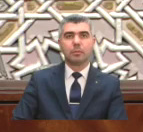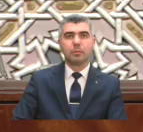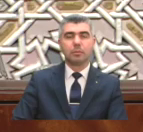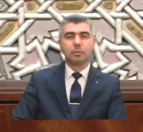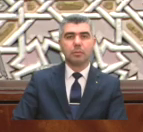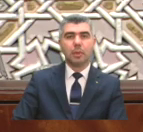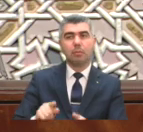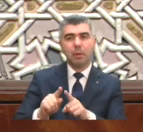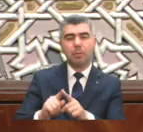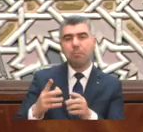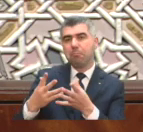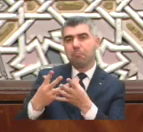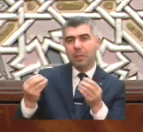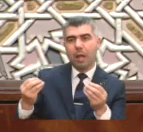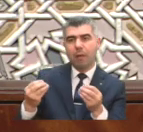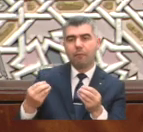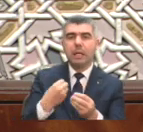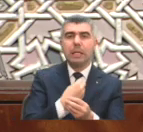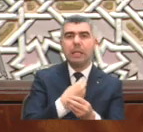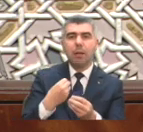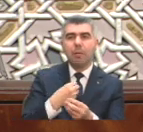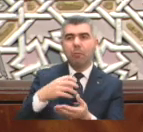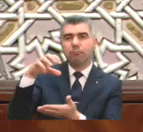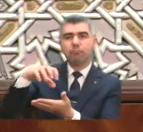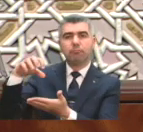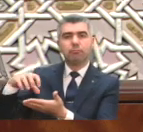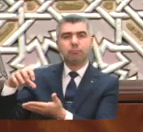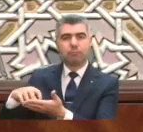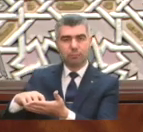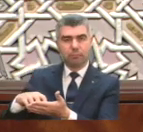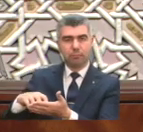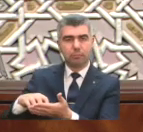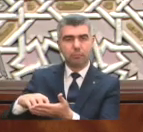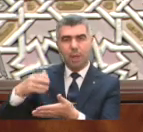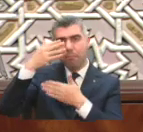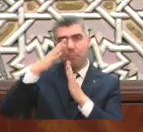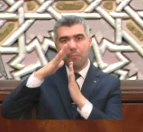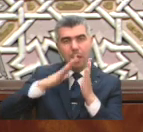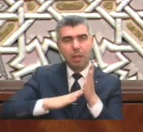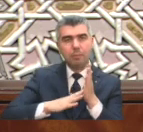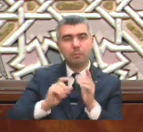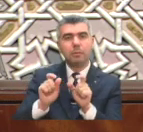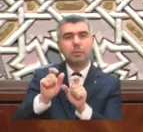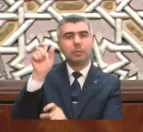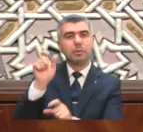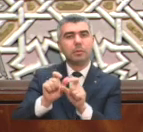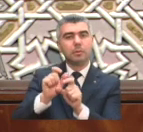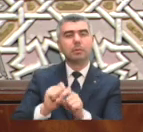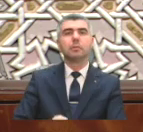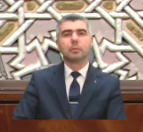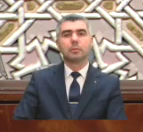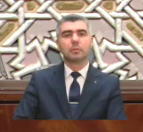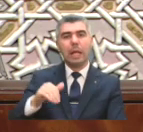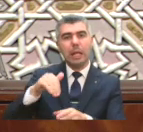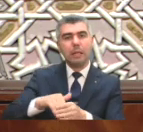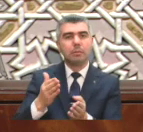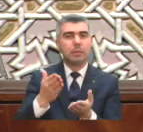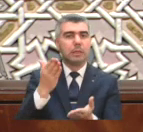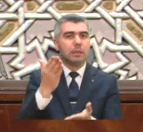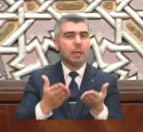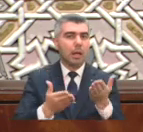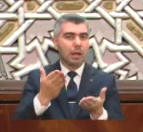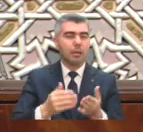يعني الخصائص الذي تعرفه المستشفيات العمومية للسيدات والسادة النواب محترمين الفريق الاستقلالي